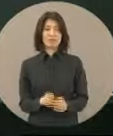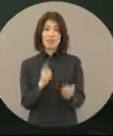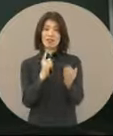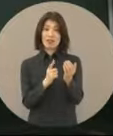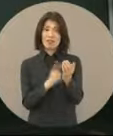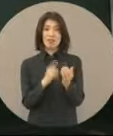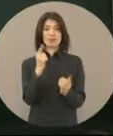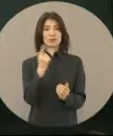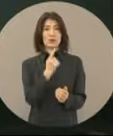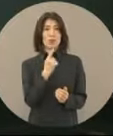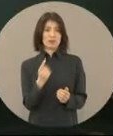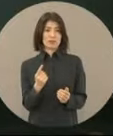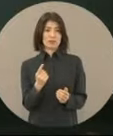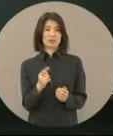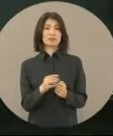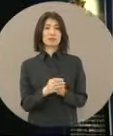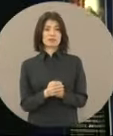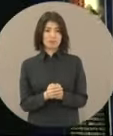金一人、